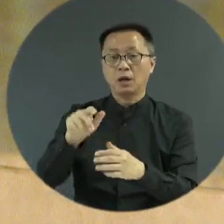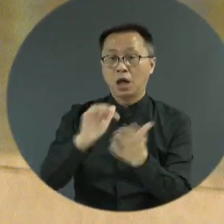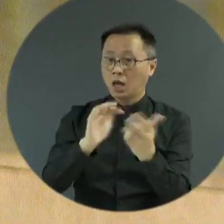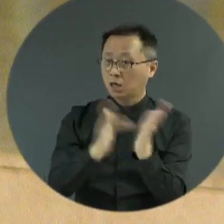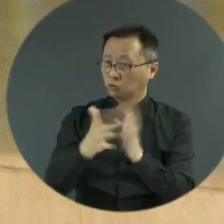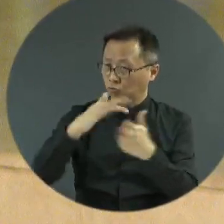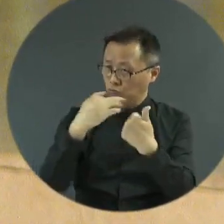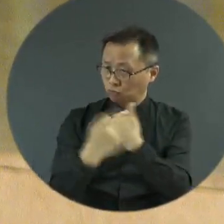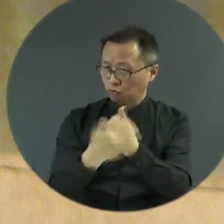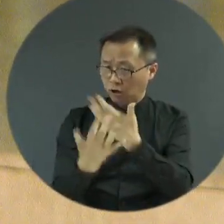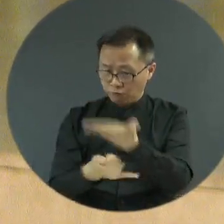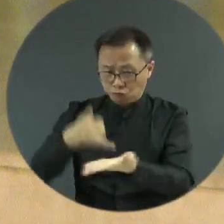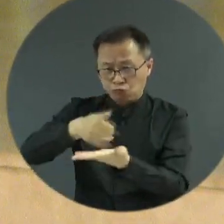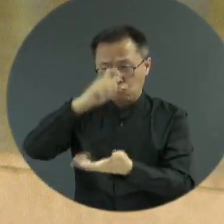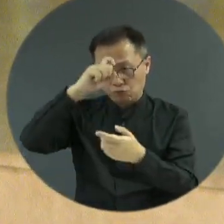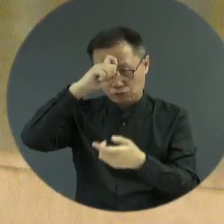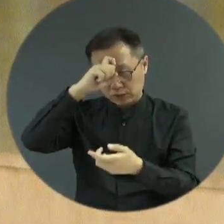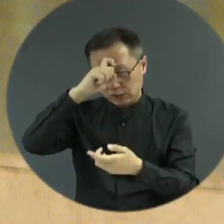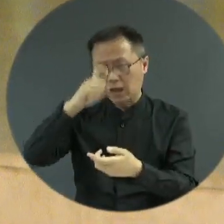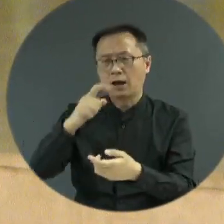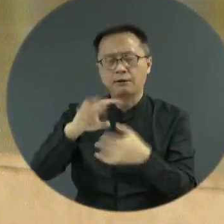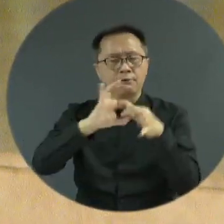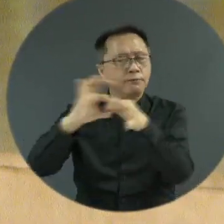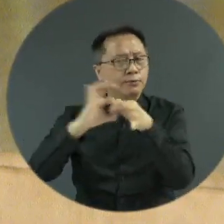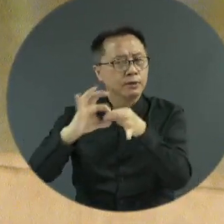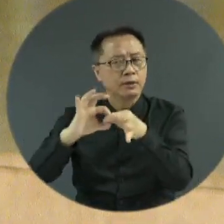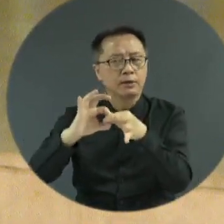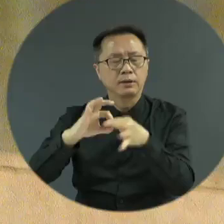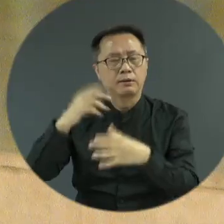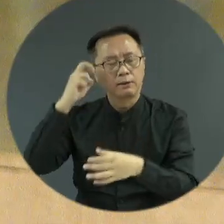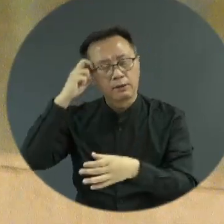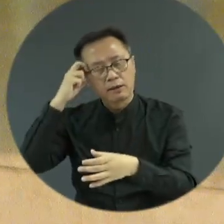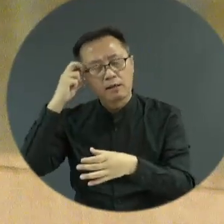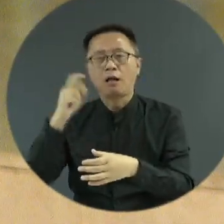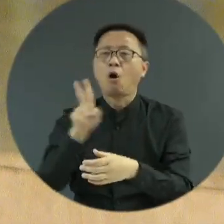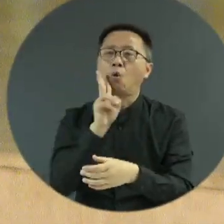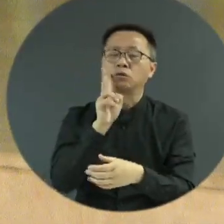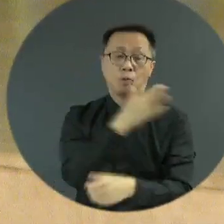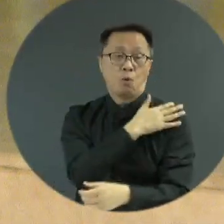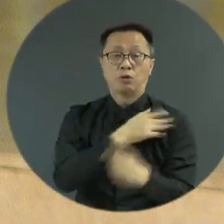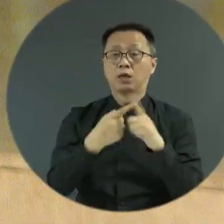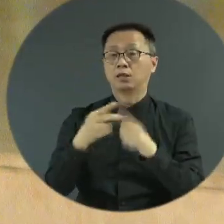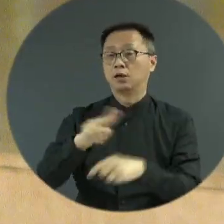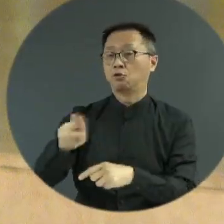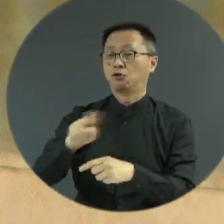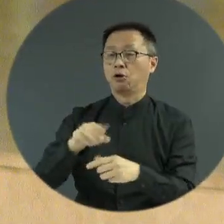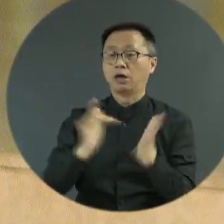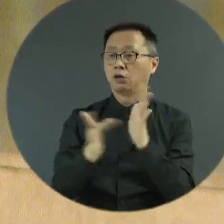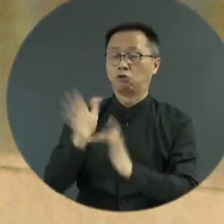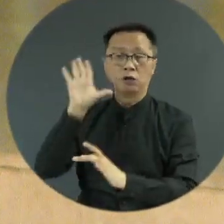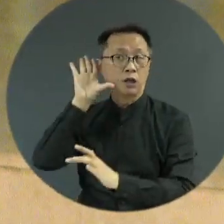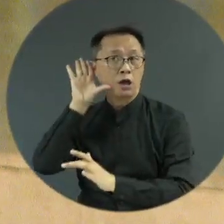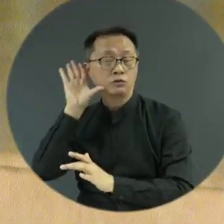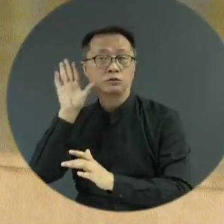节已经建立了这种联系，好像这个上主的仆人一样，基督听从天主圣